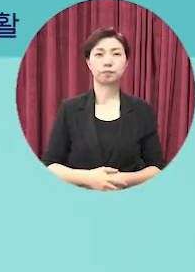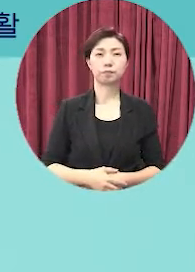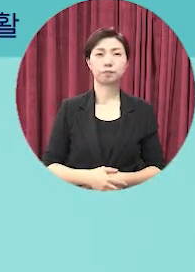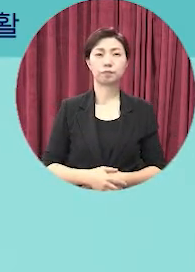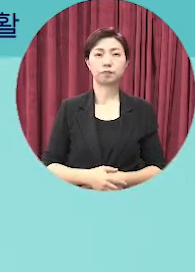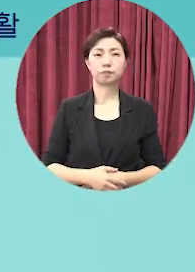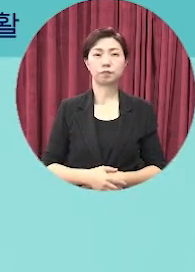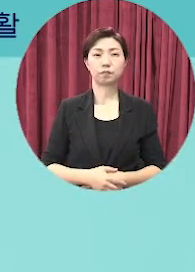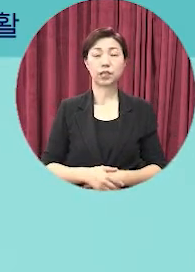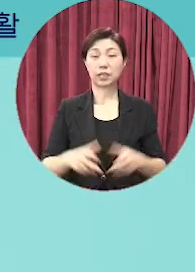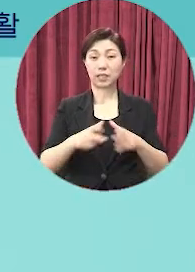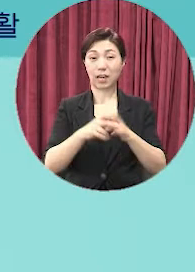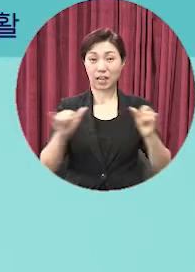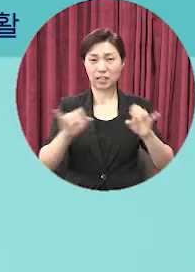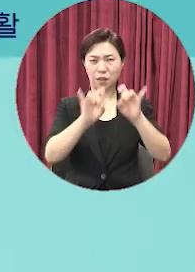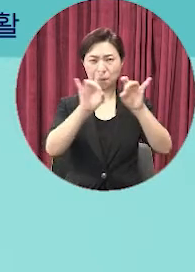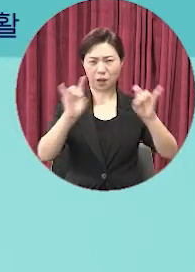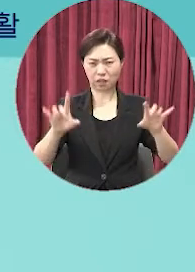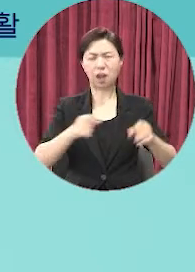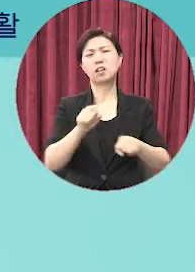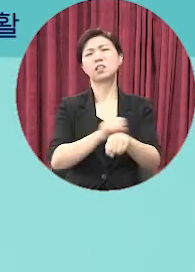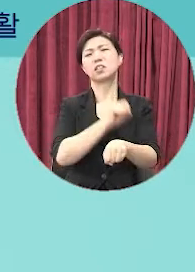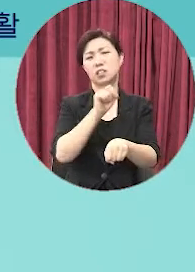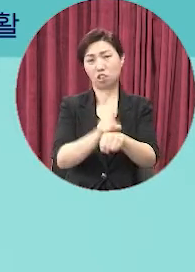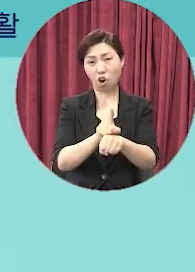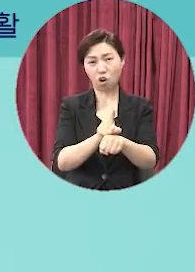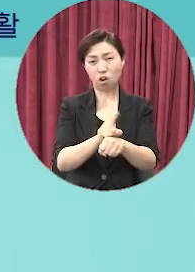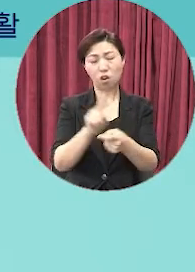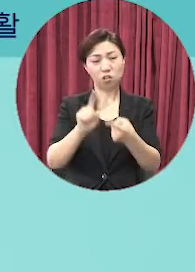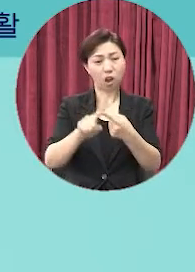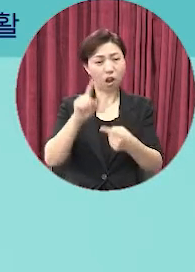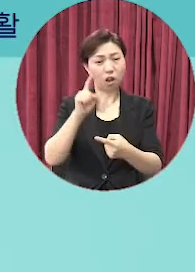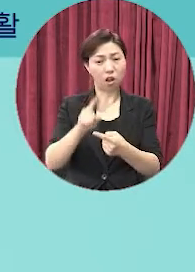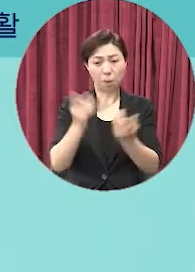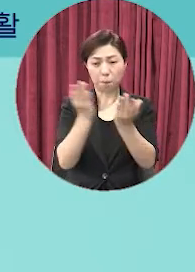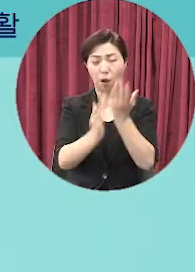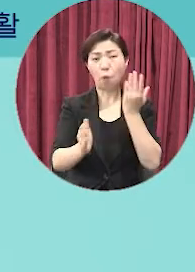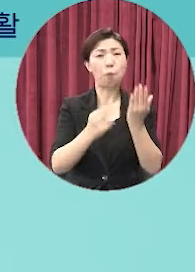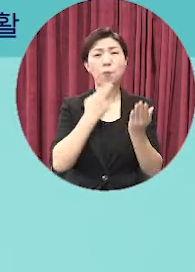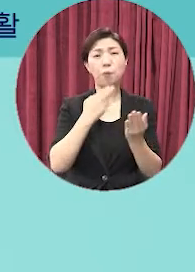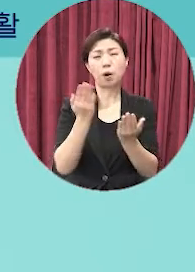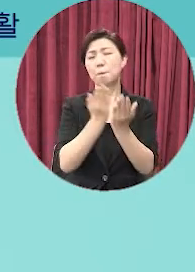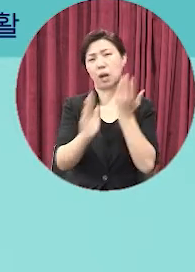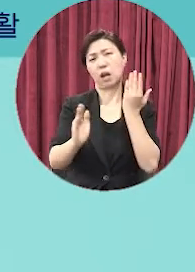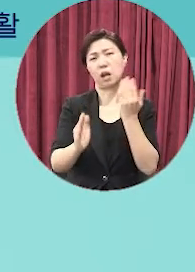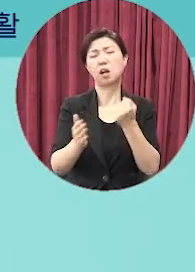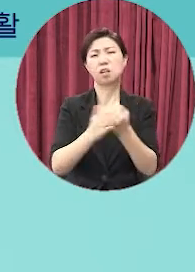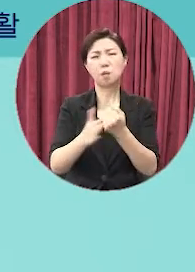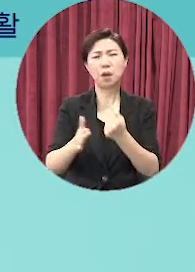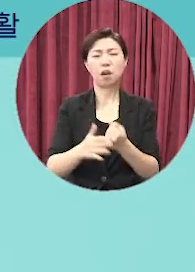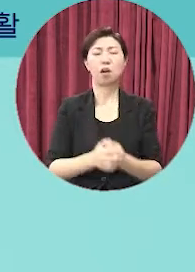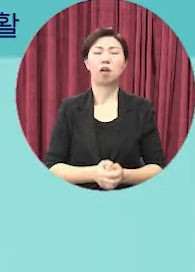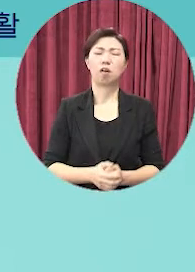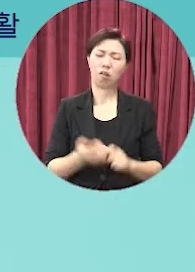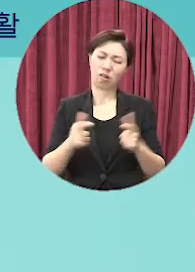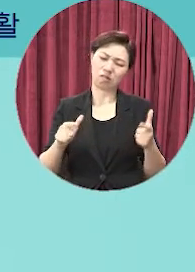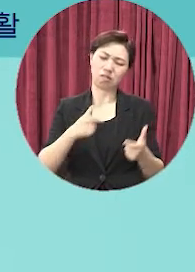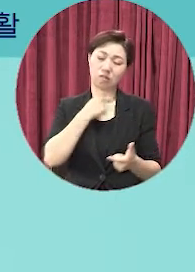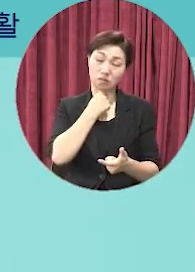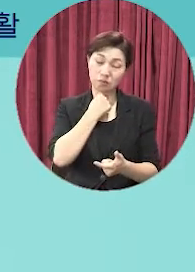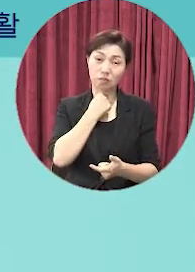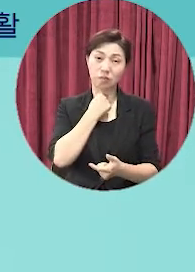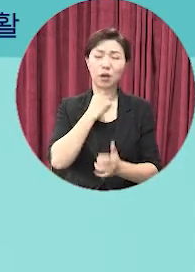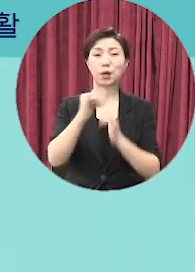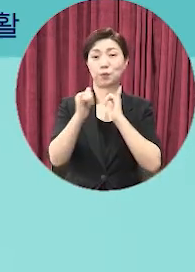개별 장애인의 어떤 특성 이런 것들이 잘 고려되지 않는 서비스이기 때문에 이러한 부분에 대해서 여러 가지 요구가